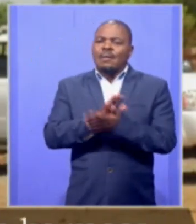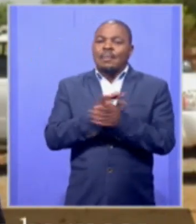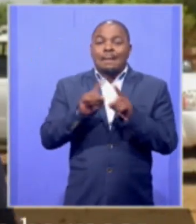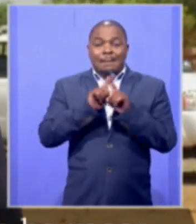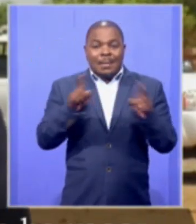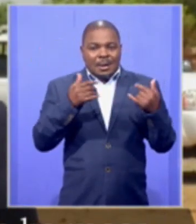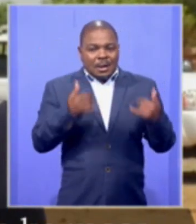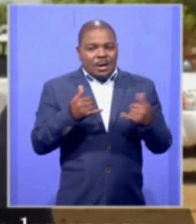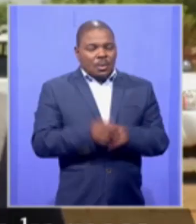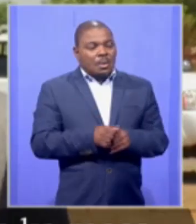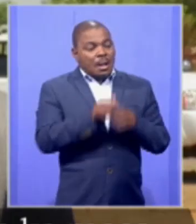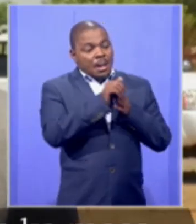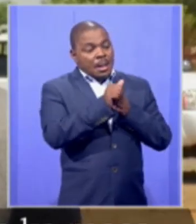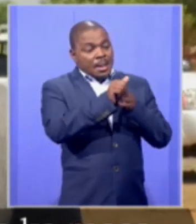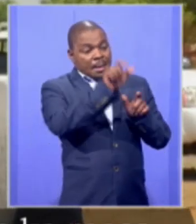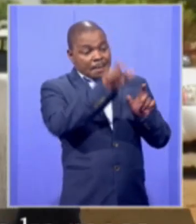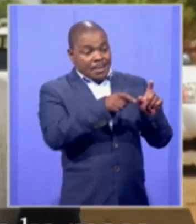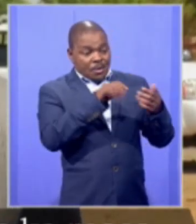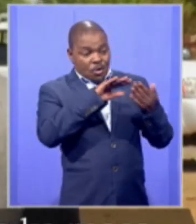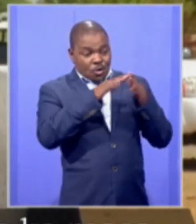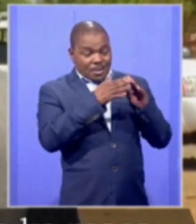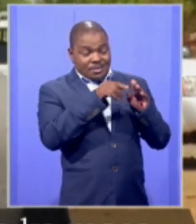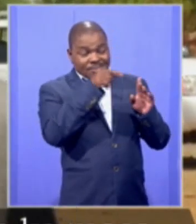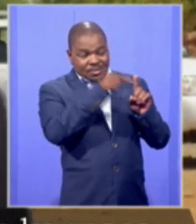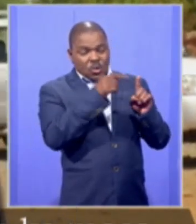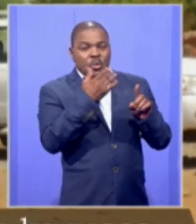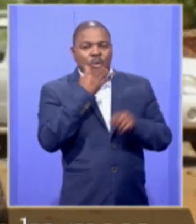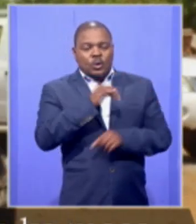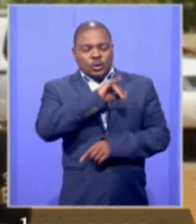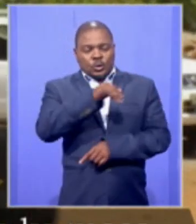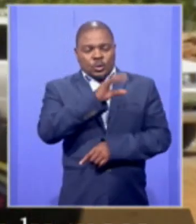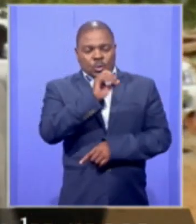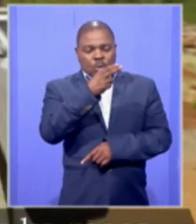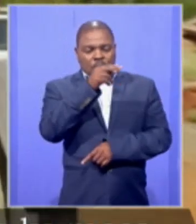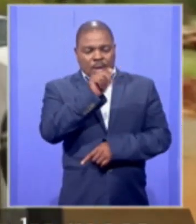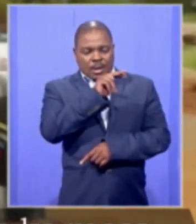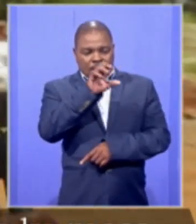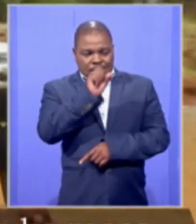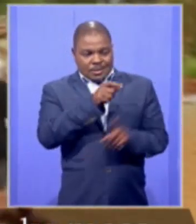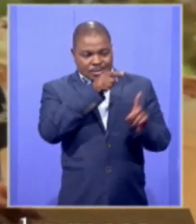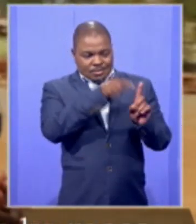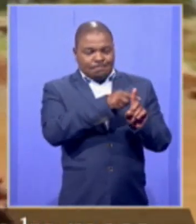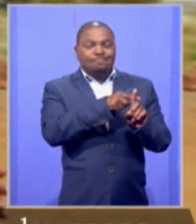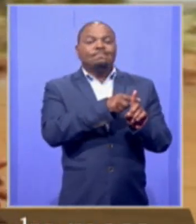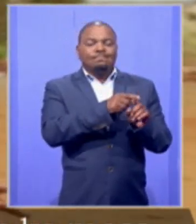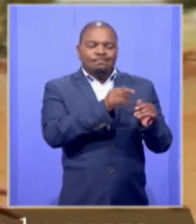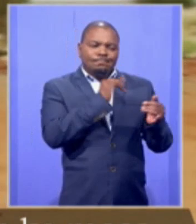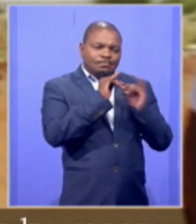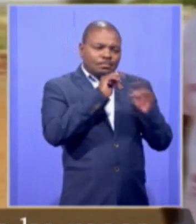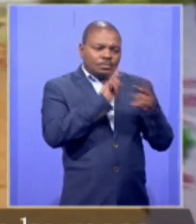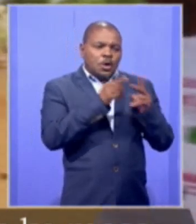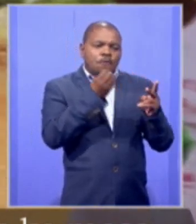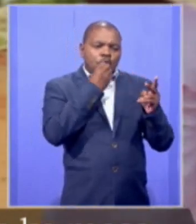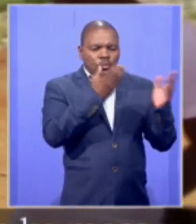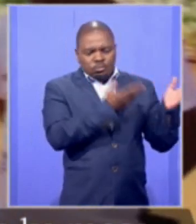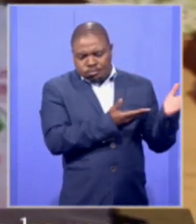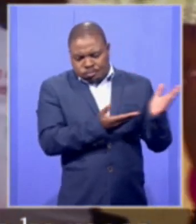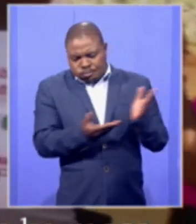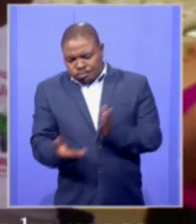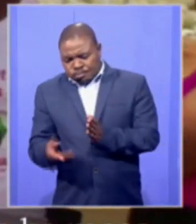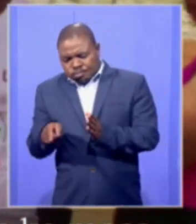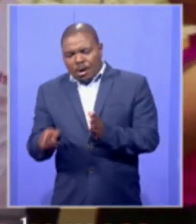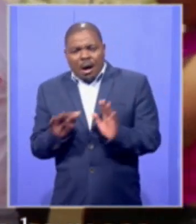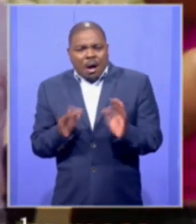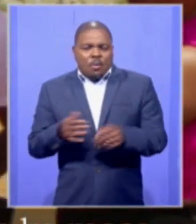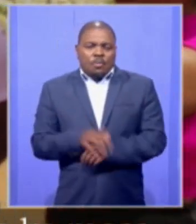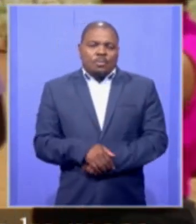ke buisane le mongwe wa baeteledipele ba baagi Johannes Kankase go buisana le rona ka letsholo le ntlha go isiwa ga dijo ka fa tlase ga moepo re leboga